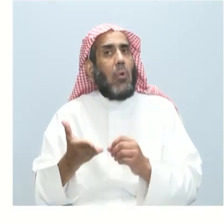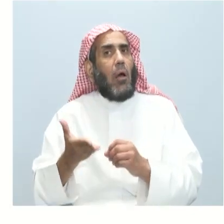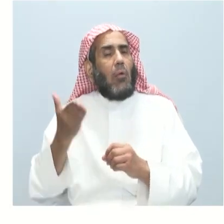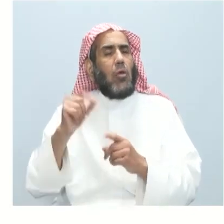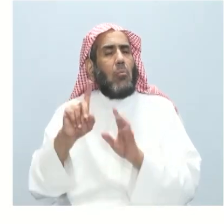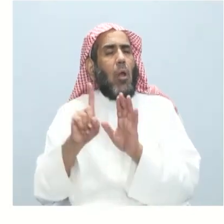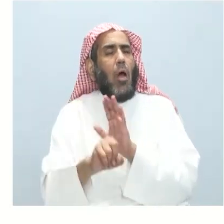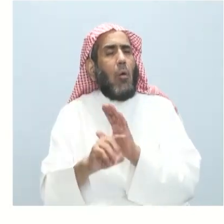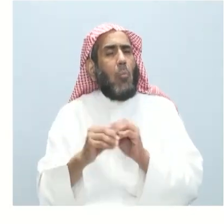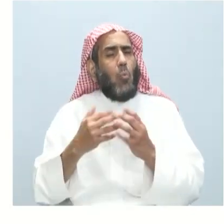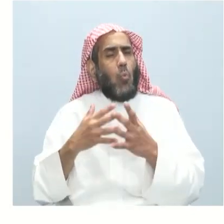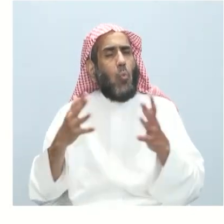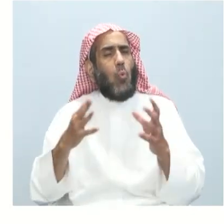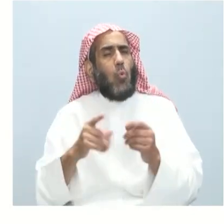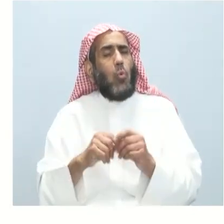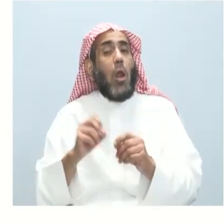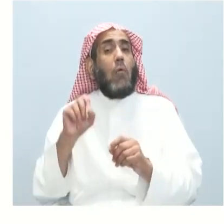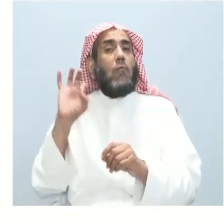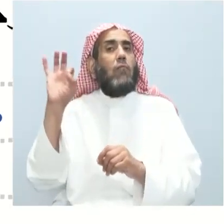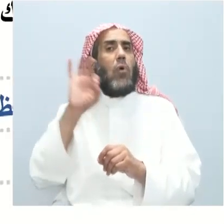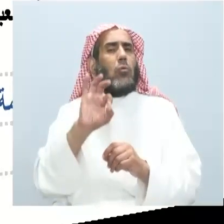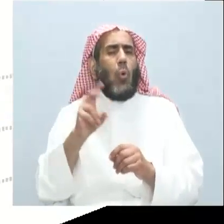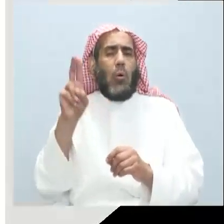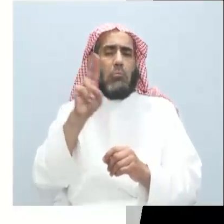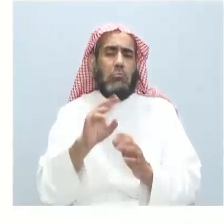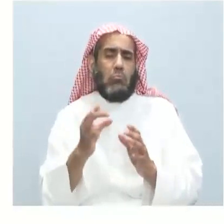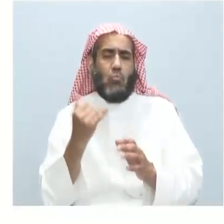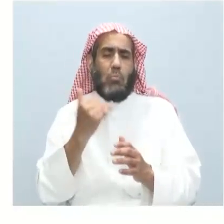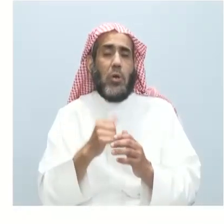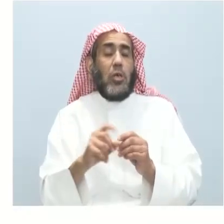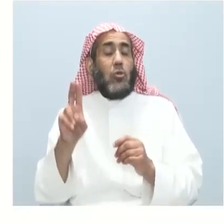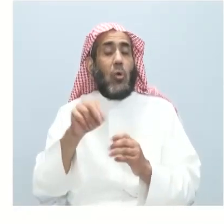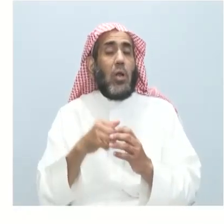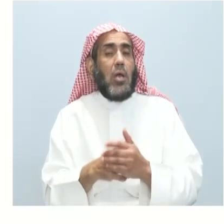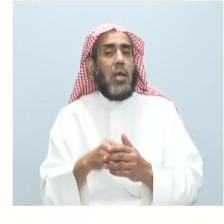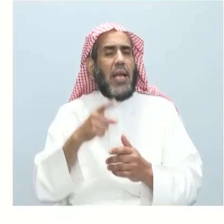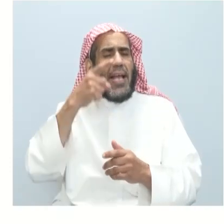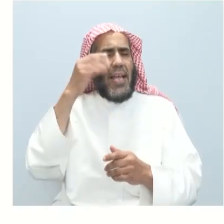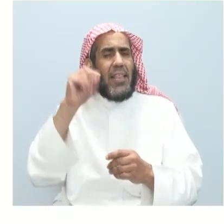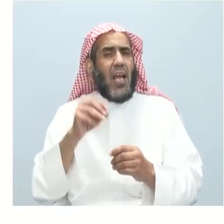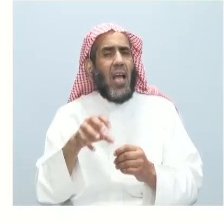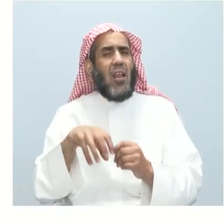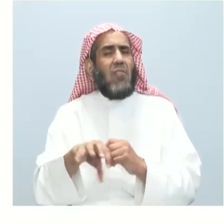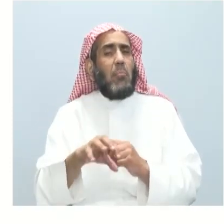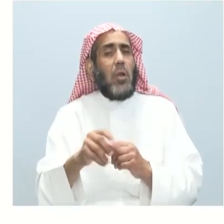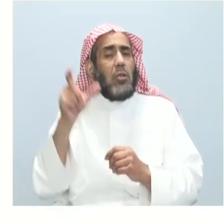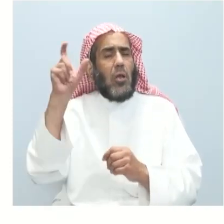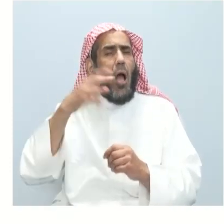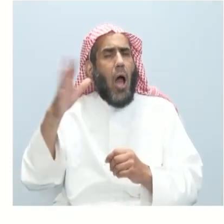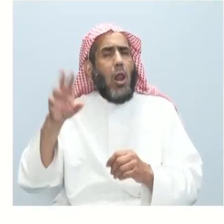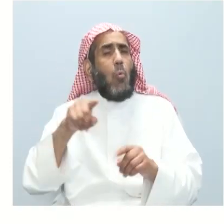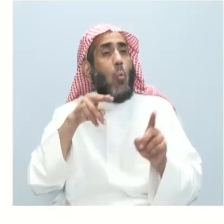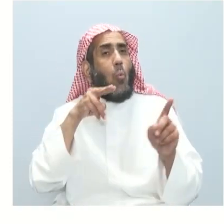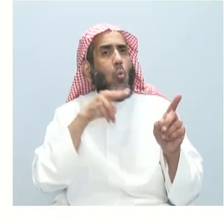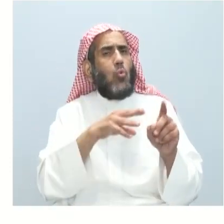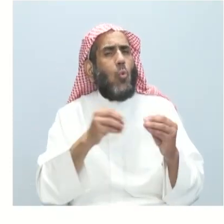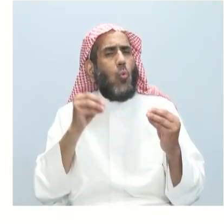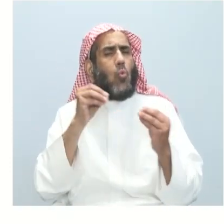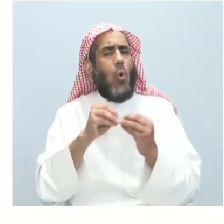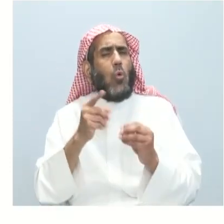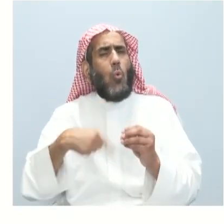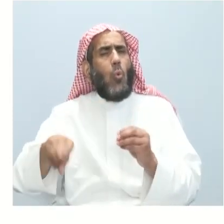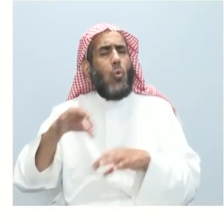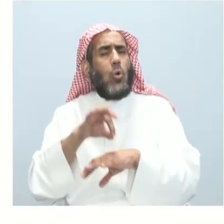الائمه لشان الفتوى ناتي الى سؤال اخر اذا كان في بلدك عالم مشهور يثق الناس